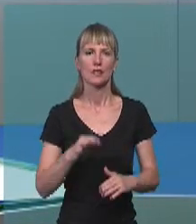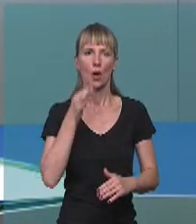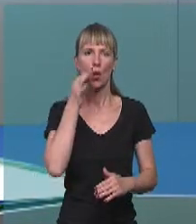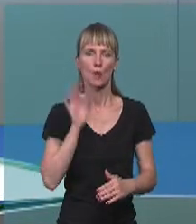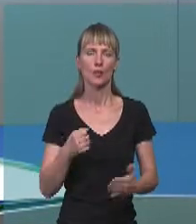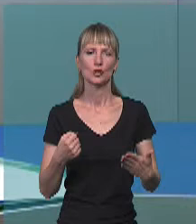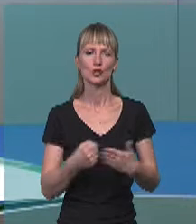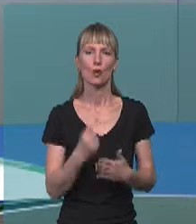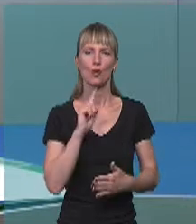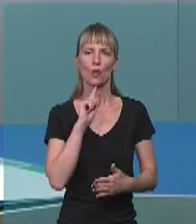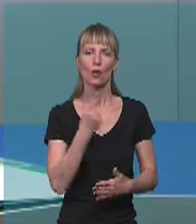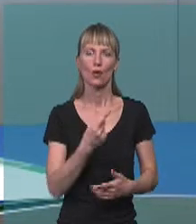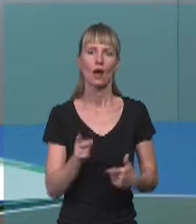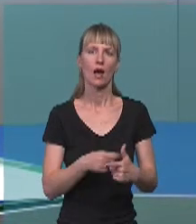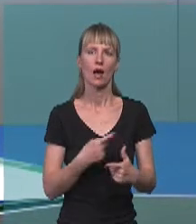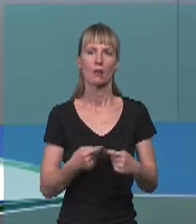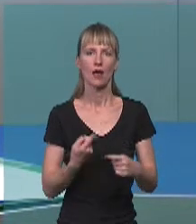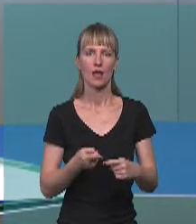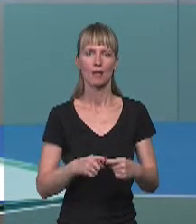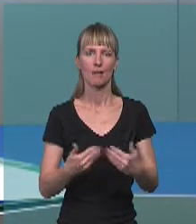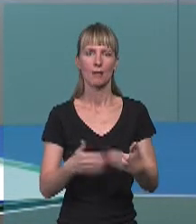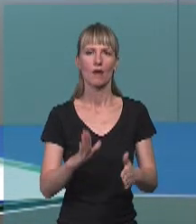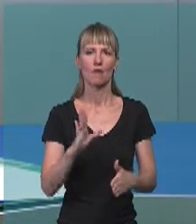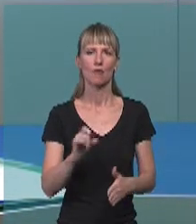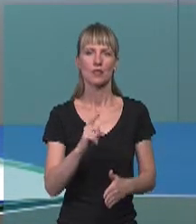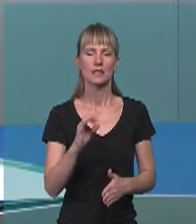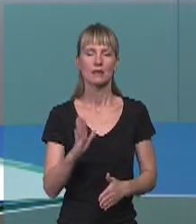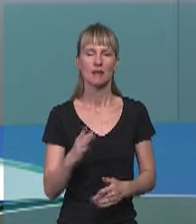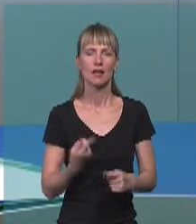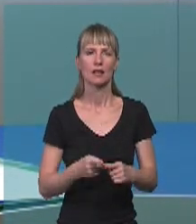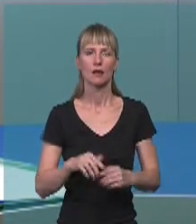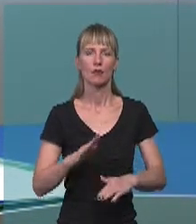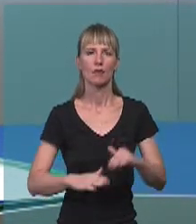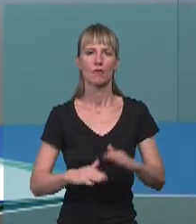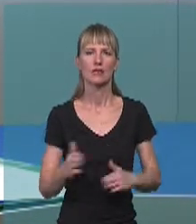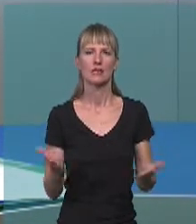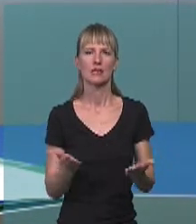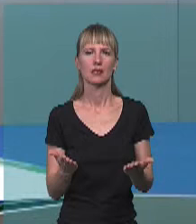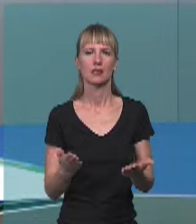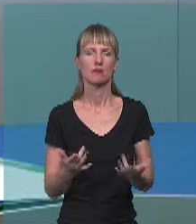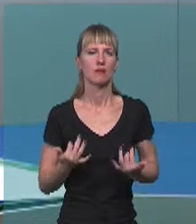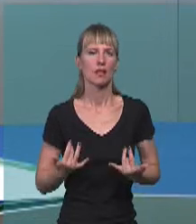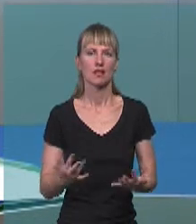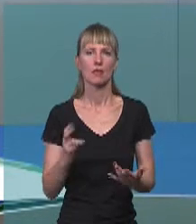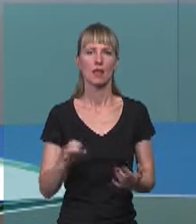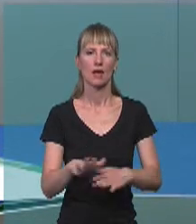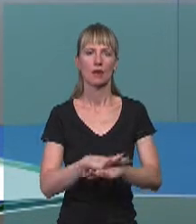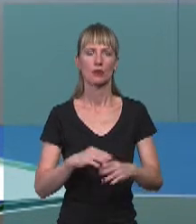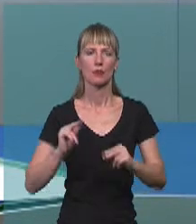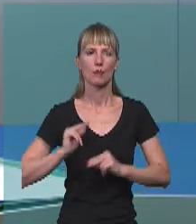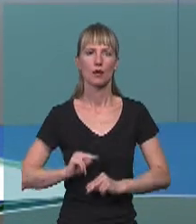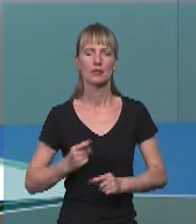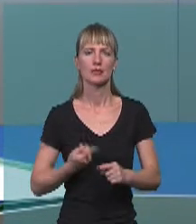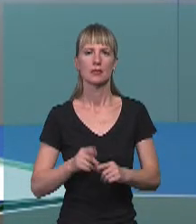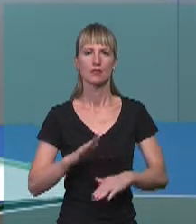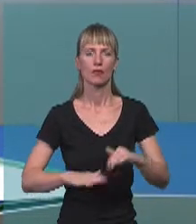досвід десь до одного року, або ж це випускники вузів. І це професії, які, ну, не затребувані на ринку праці,